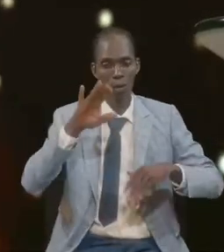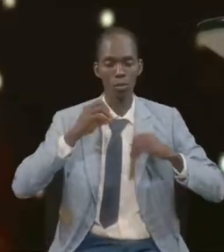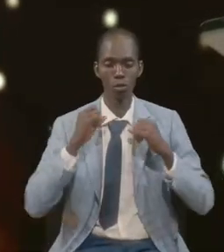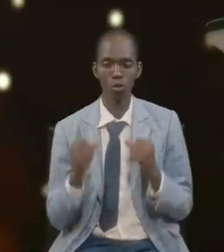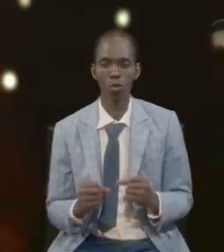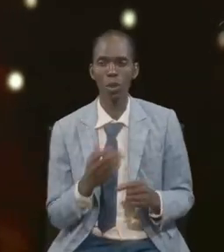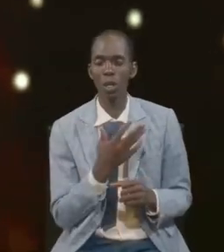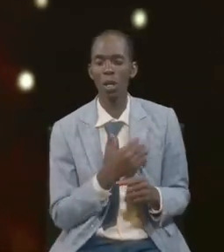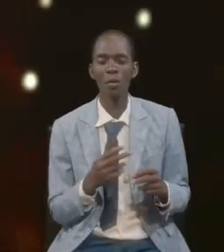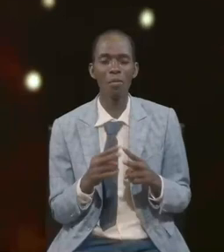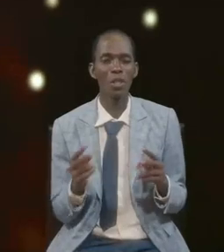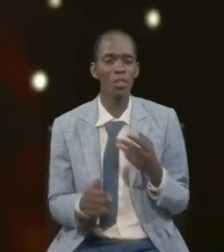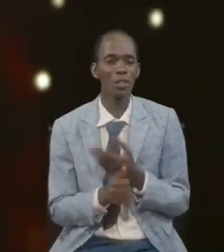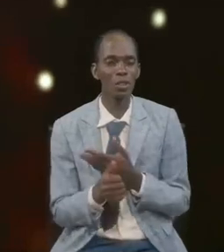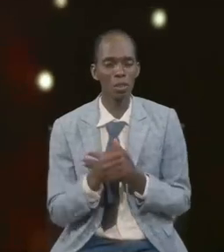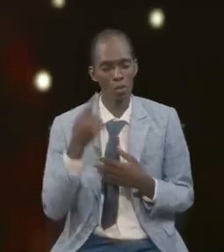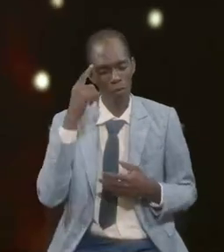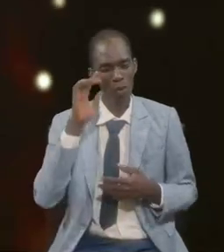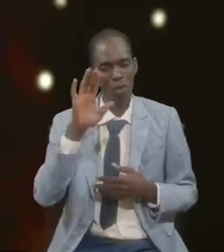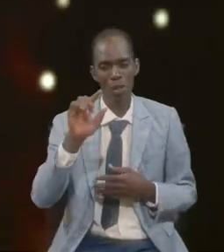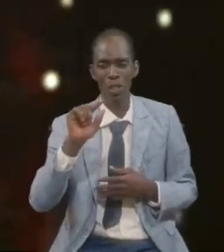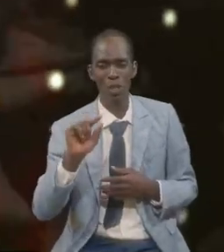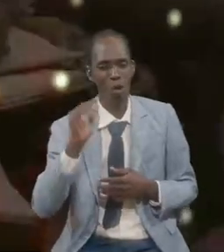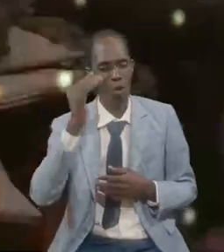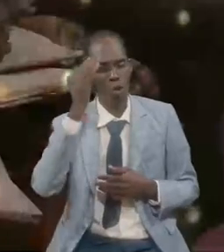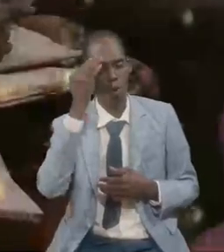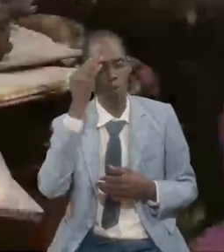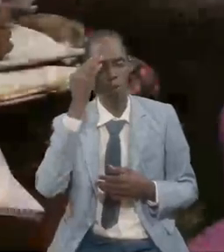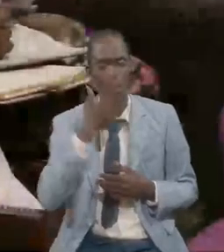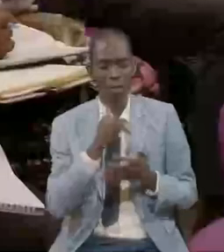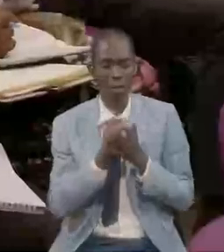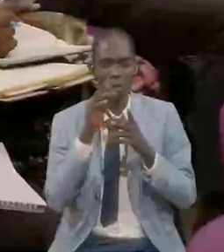force et très vaste pour sa sagesse.